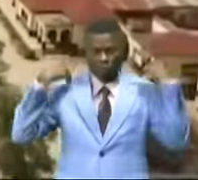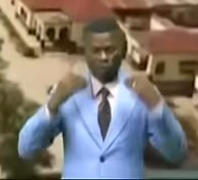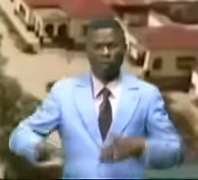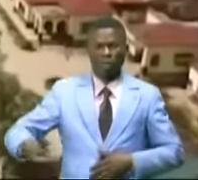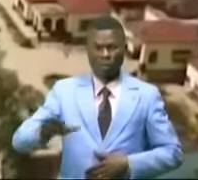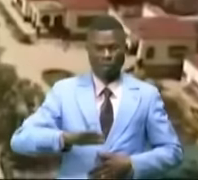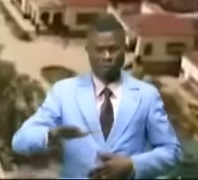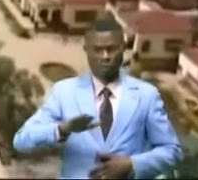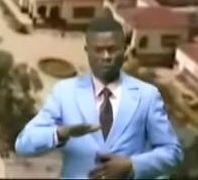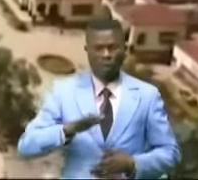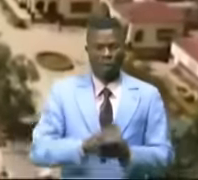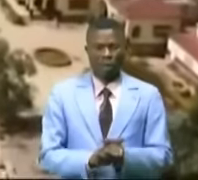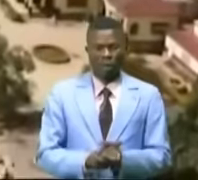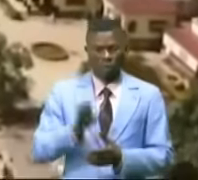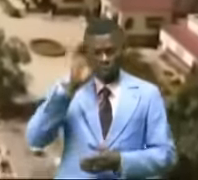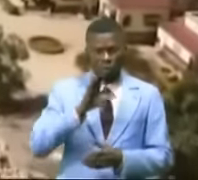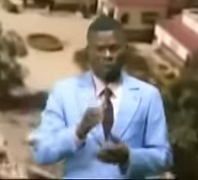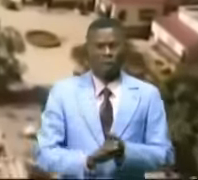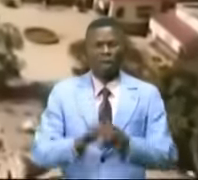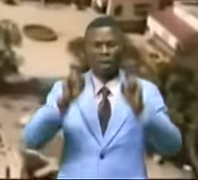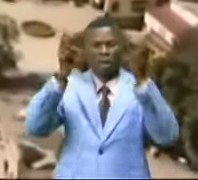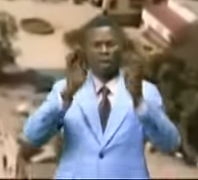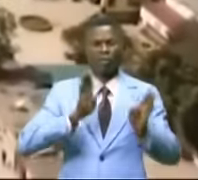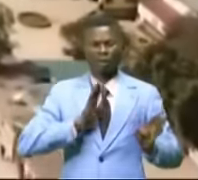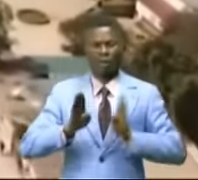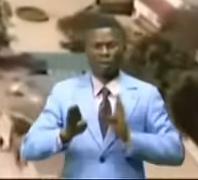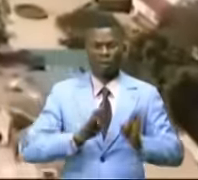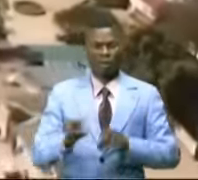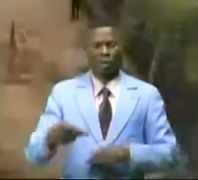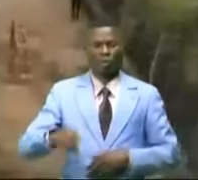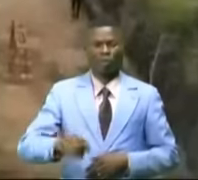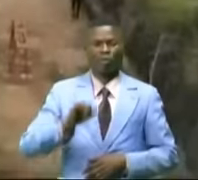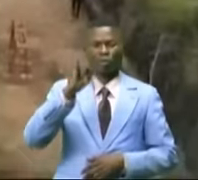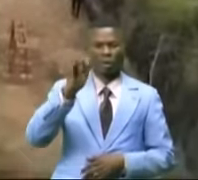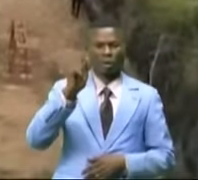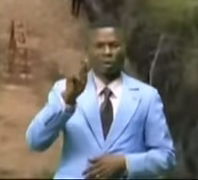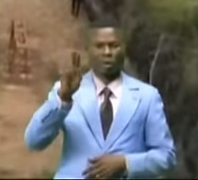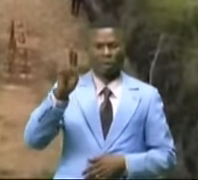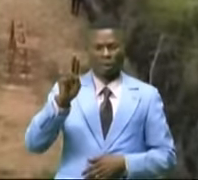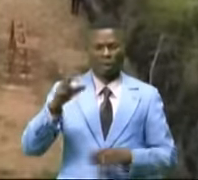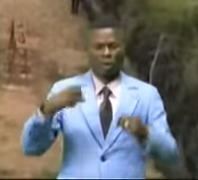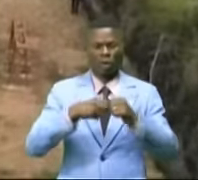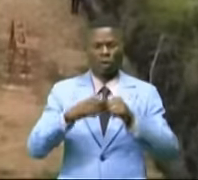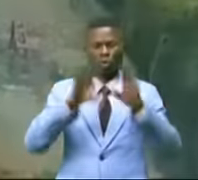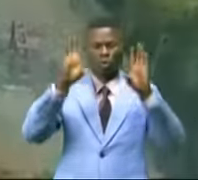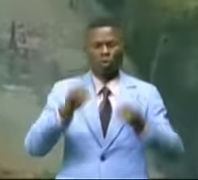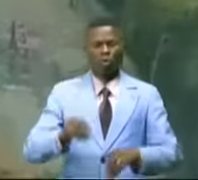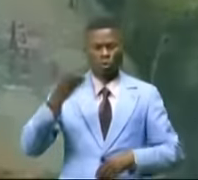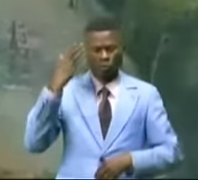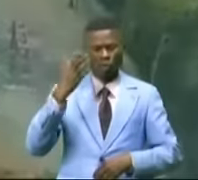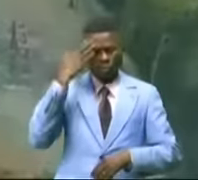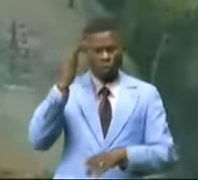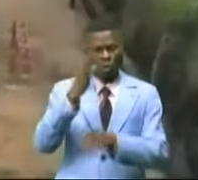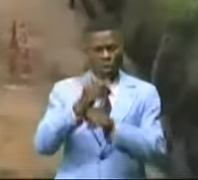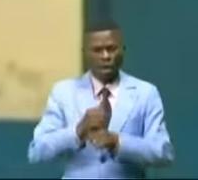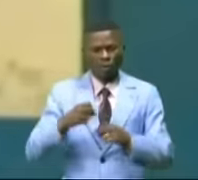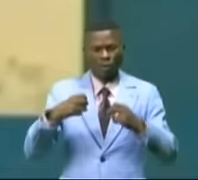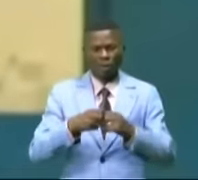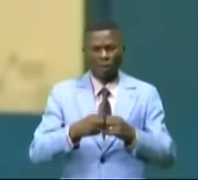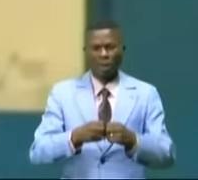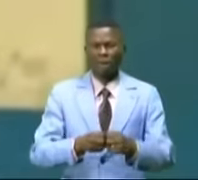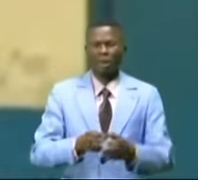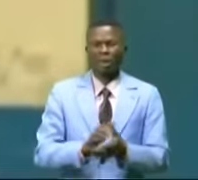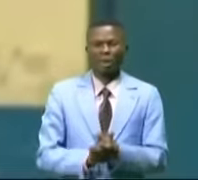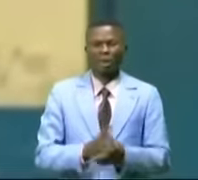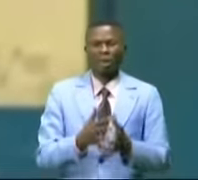qui boite en ville de Bounia de la province de l'Ituri, où la population n'est plus desservie en courant électrique de qualité suite aux états très vétustes